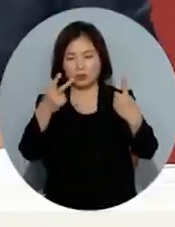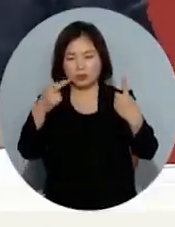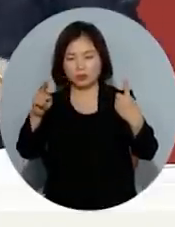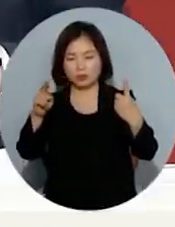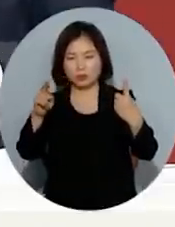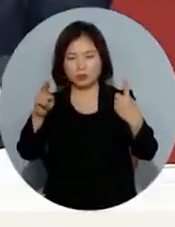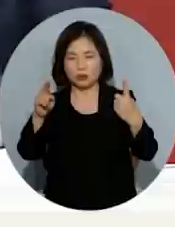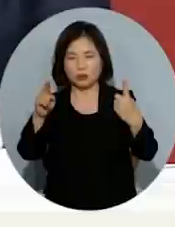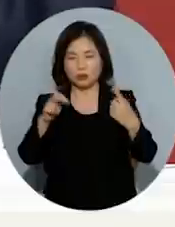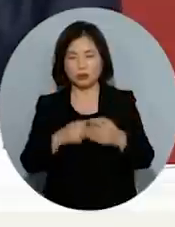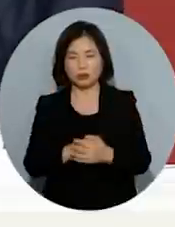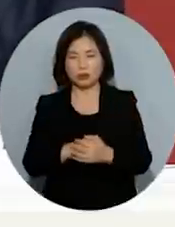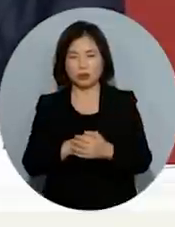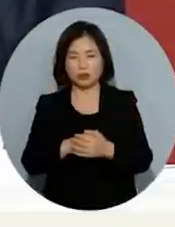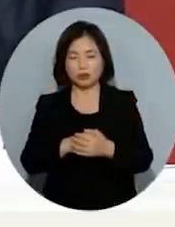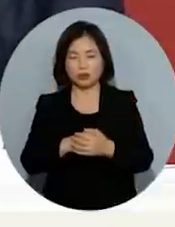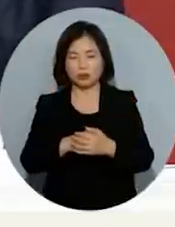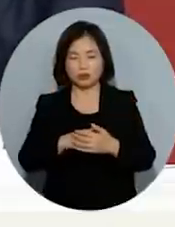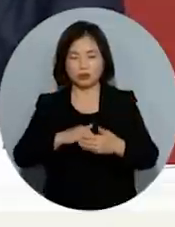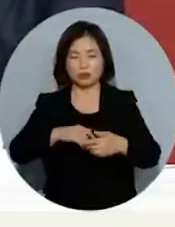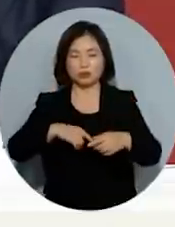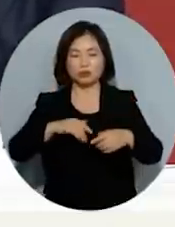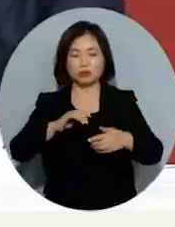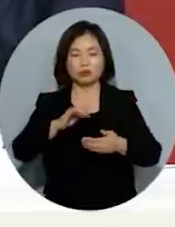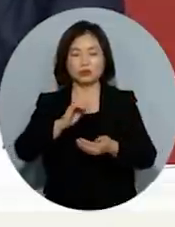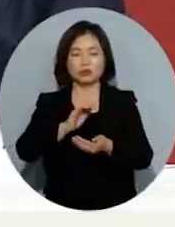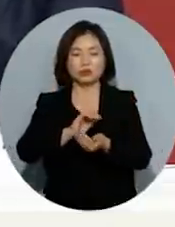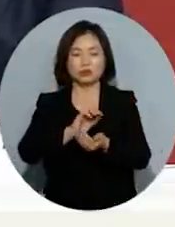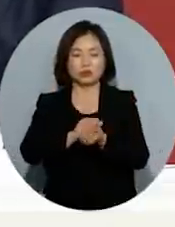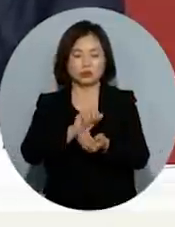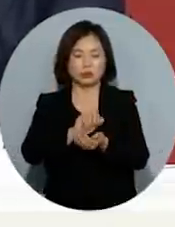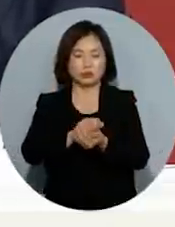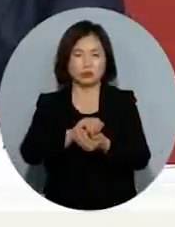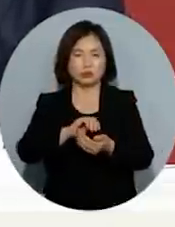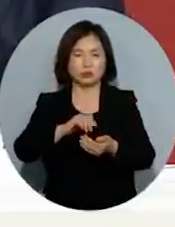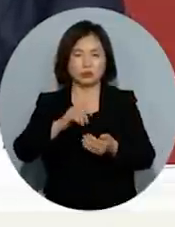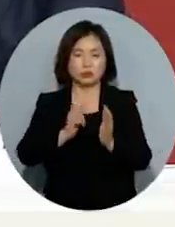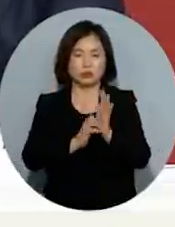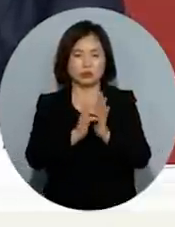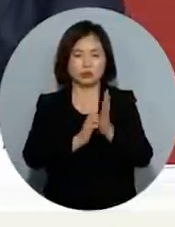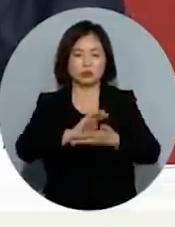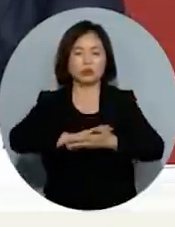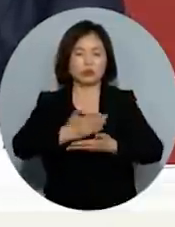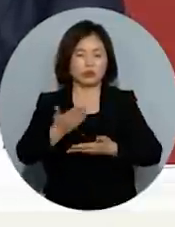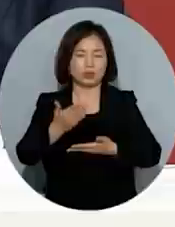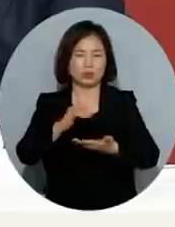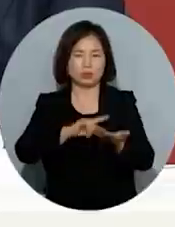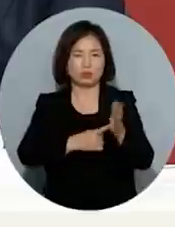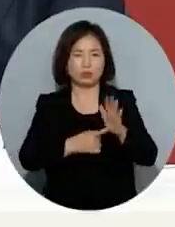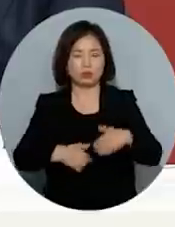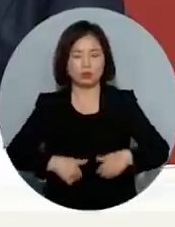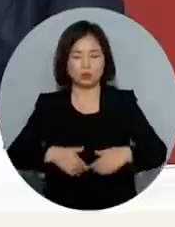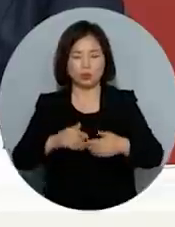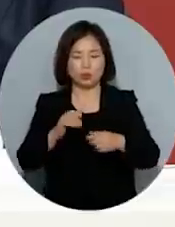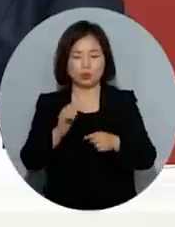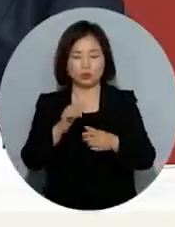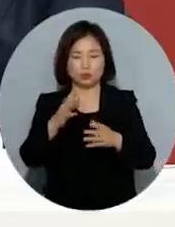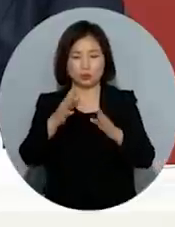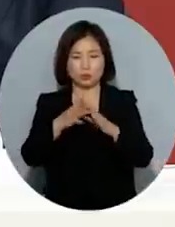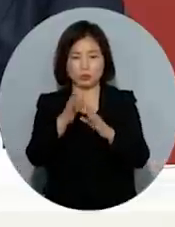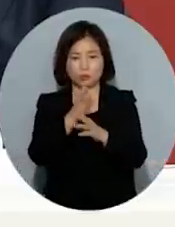2012년도 정권 계좌입니다. 내가 뭐, 그래 보고를 지금 받았는데 있는 거 없는 거를 뭐 다 주가 조작이